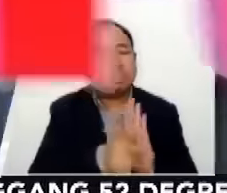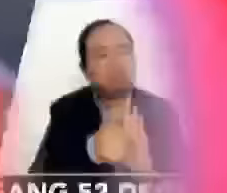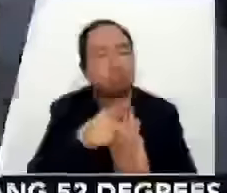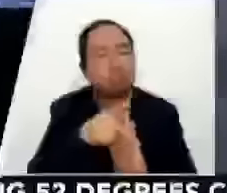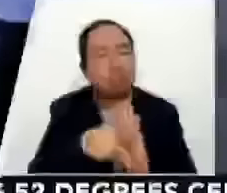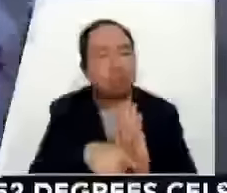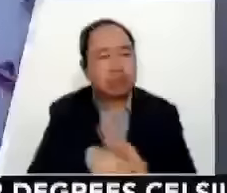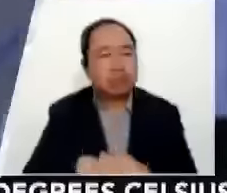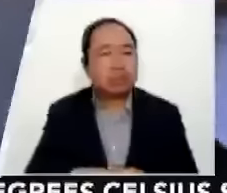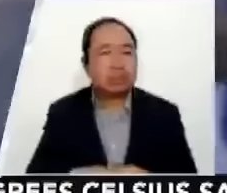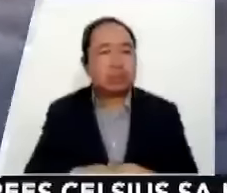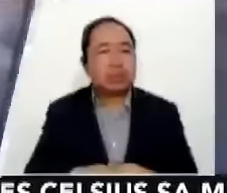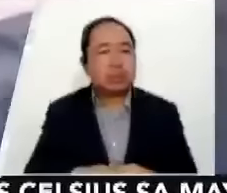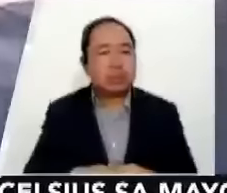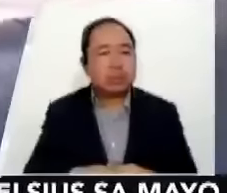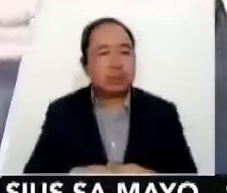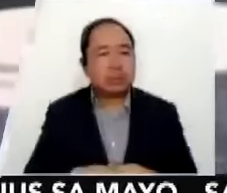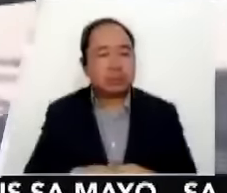Exclusive!